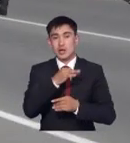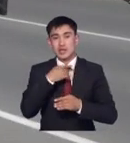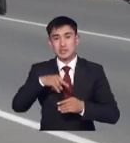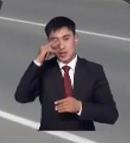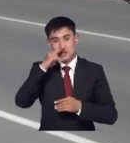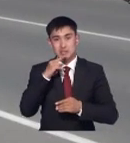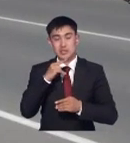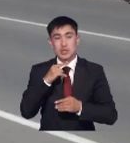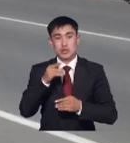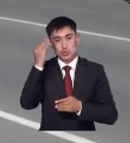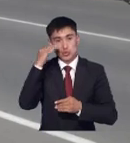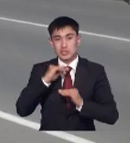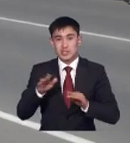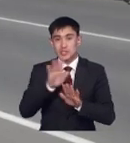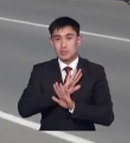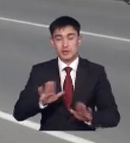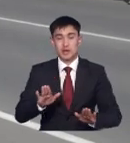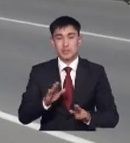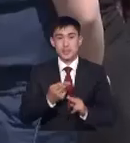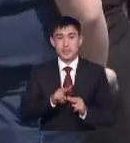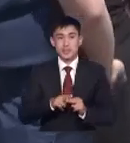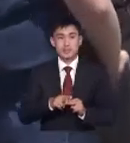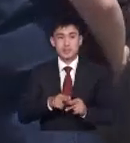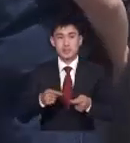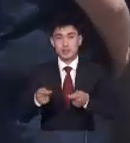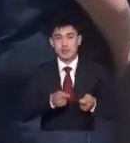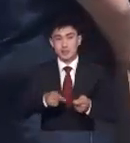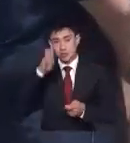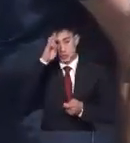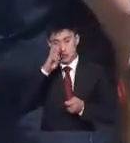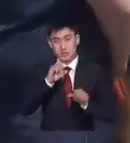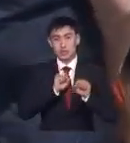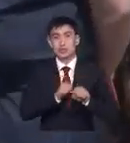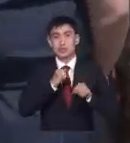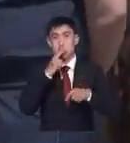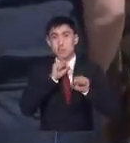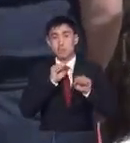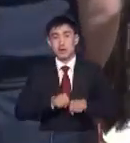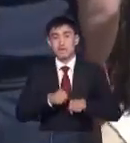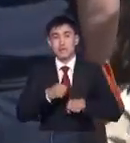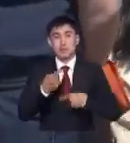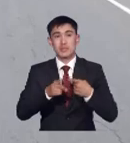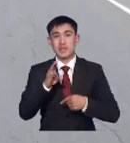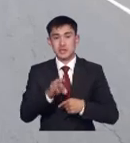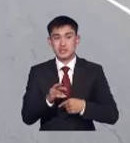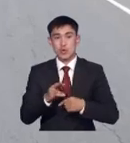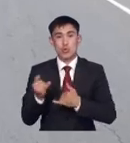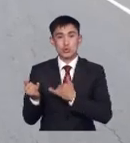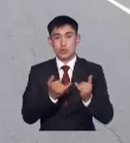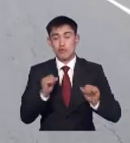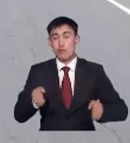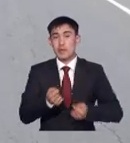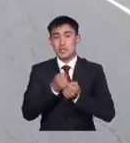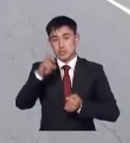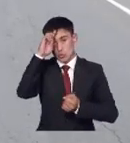казахский принцип – чужих детей не бывает. Проводимая политика государства, защита прав поколения Next, создание всевозможных условий,